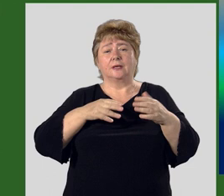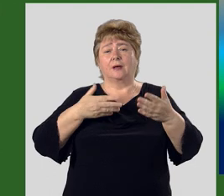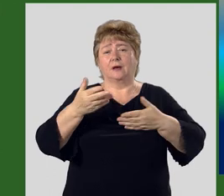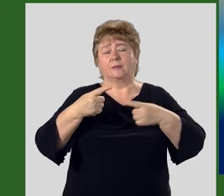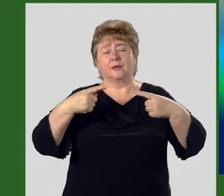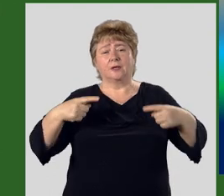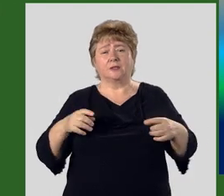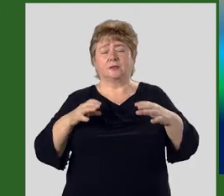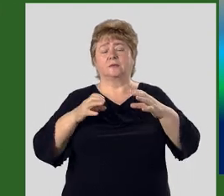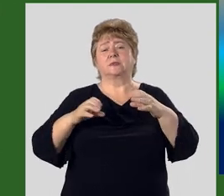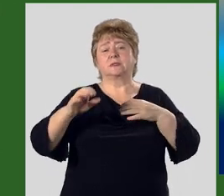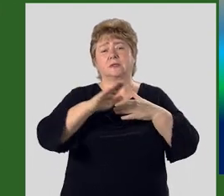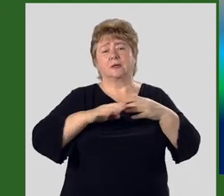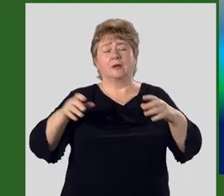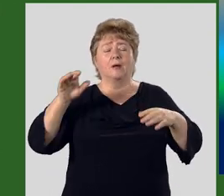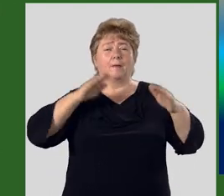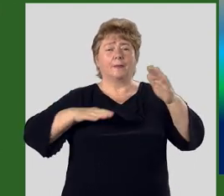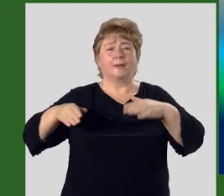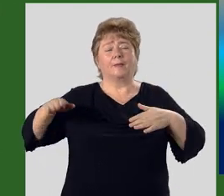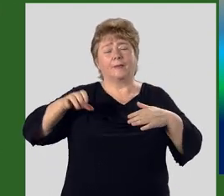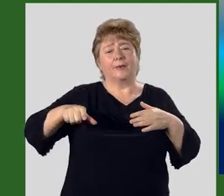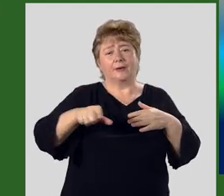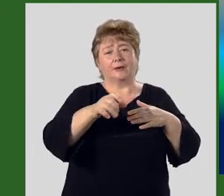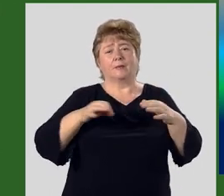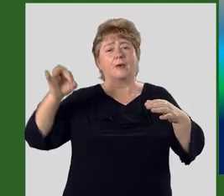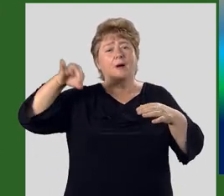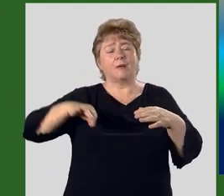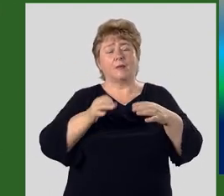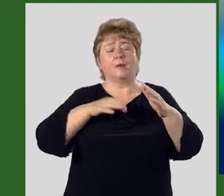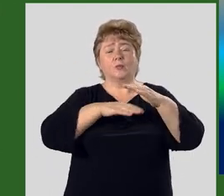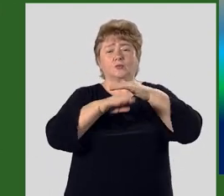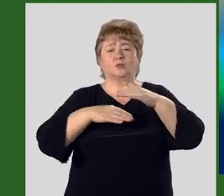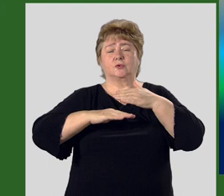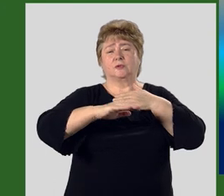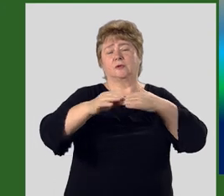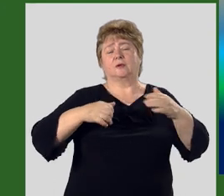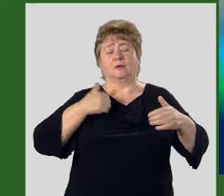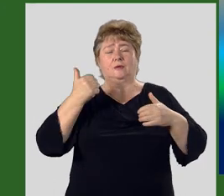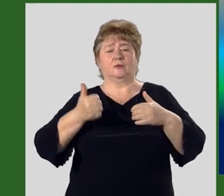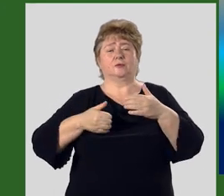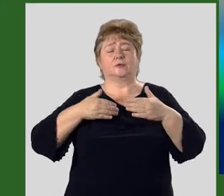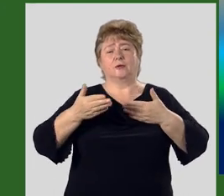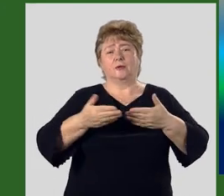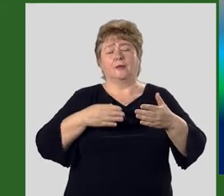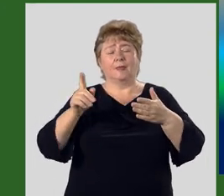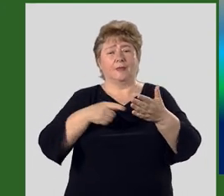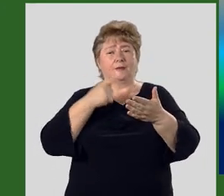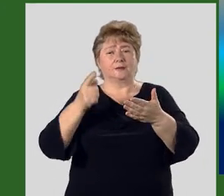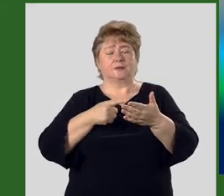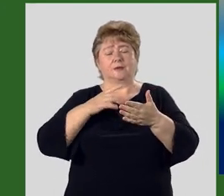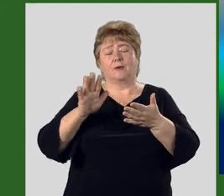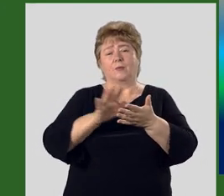ходил по разным странам, плыл по рекам, океанам, по пустыне шел отважно, на одном листе